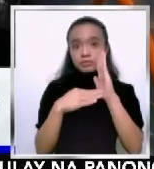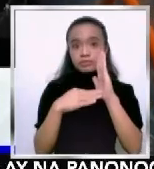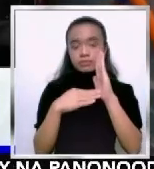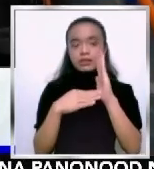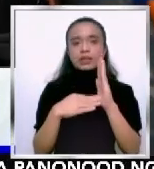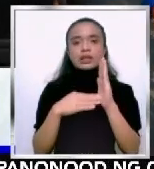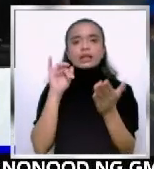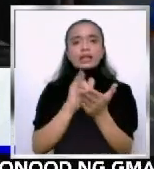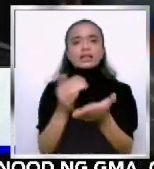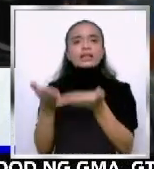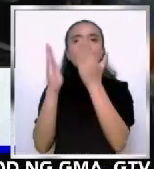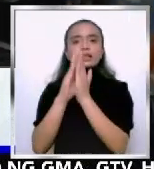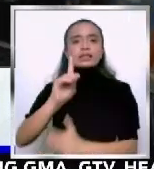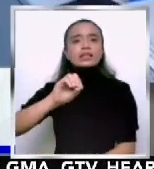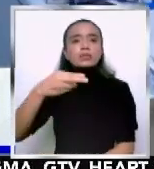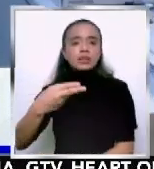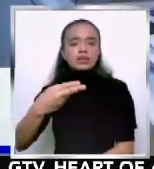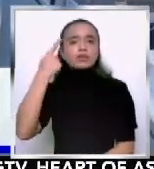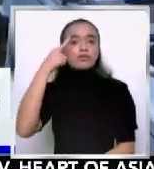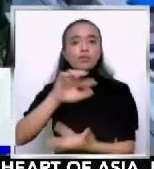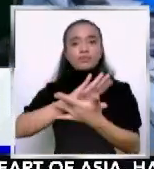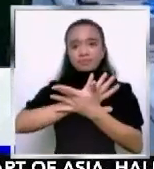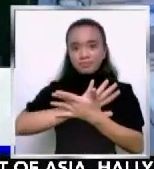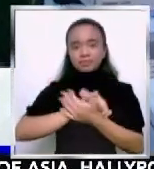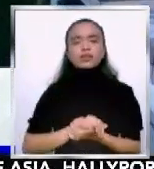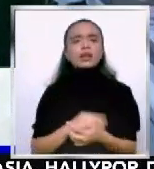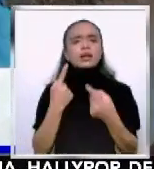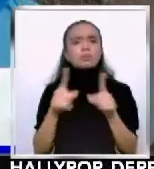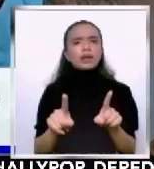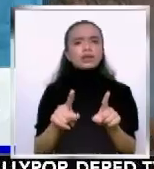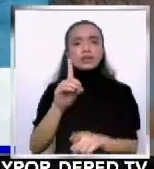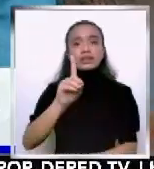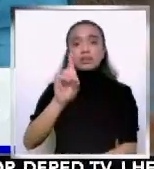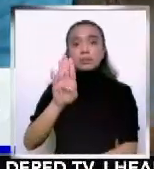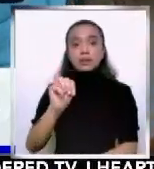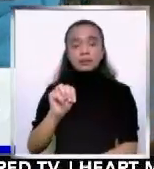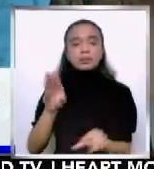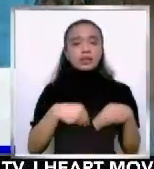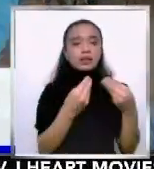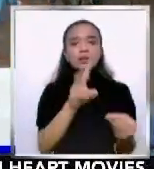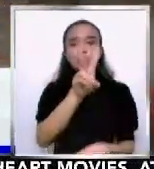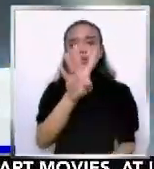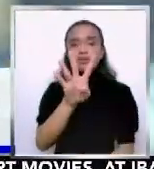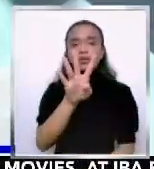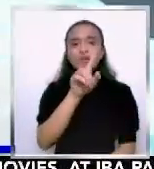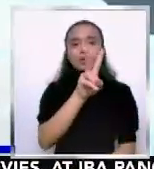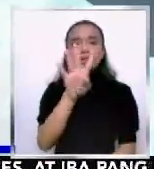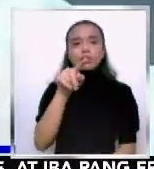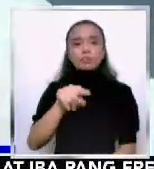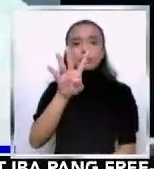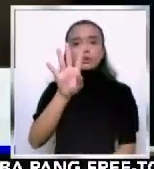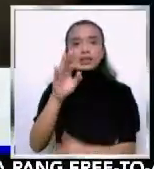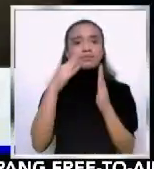ng DOH na pondo kontra COVID. Pero ang inilaan lang ng DBM ay 24.49 billion. Kaya